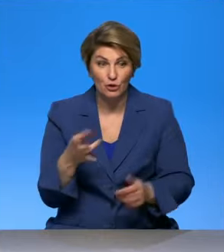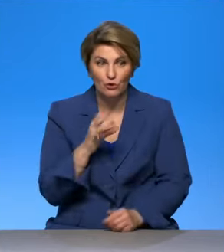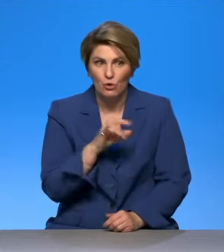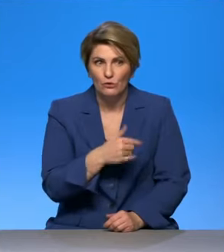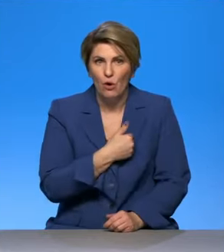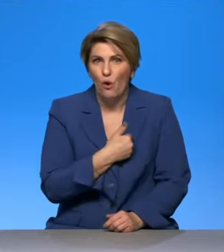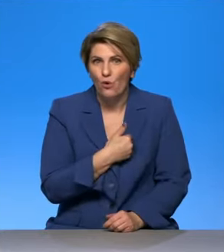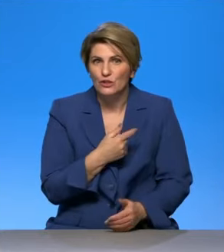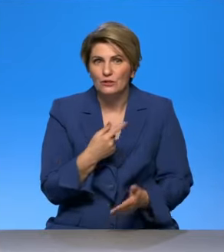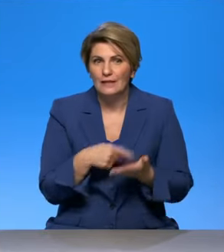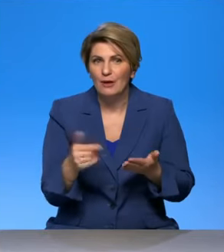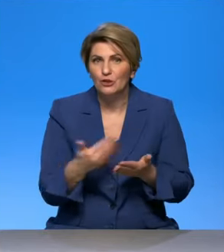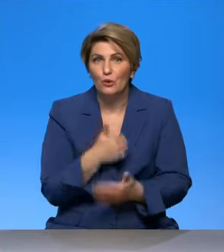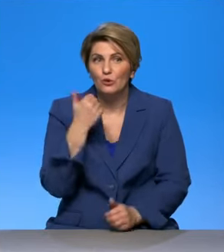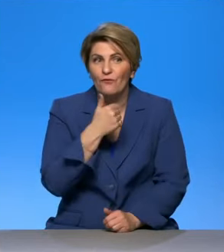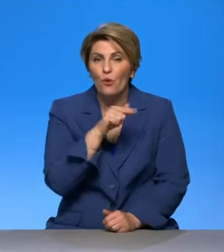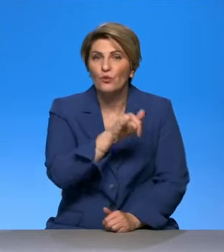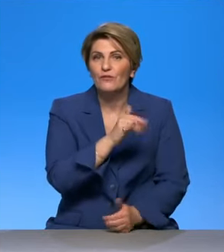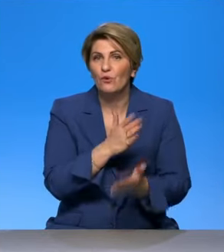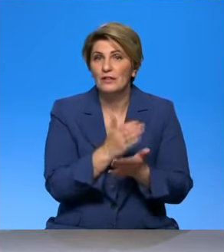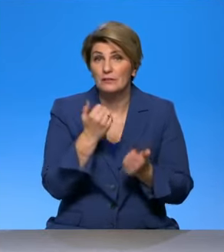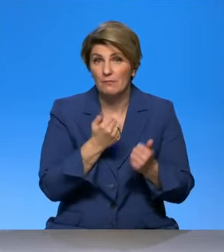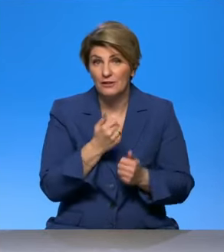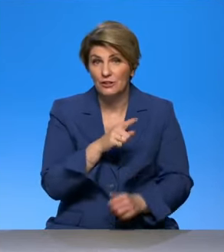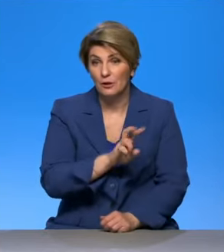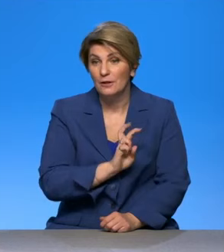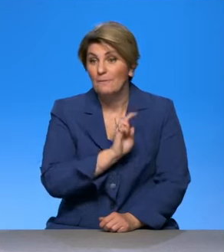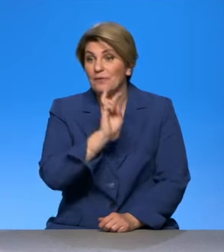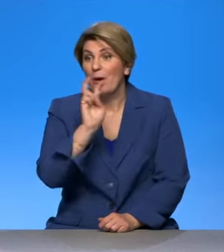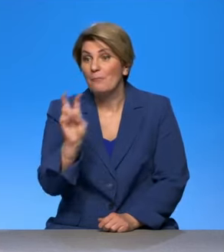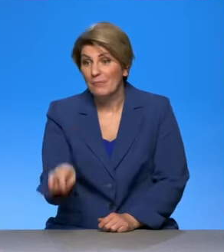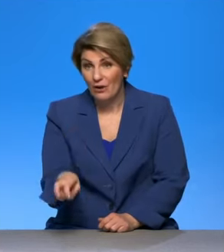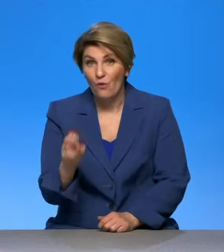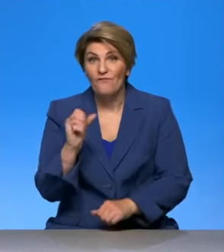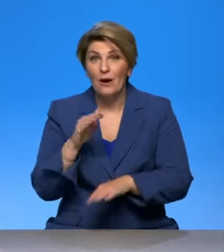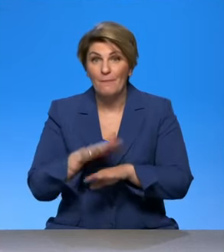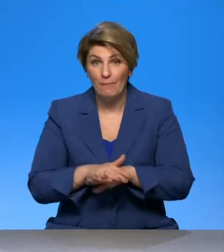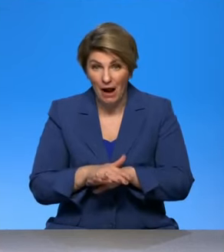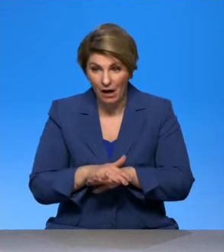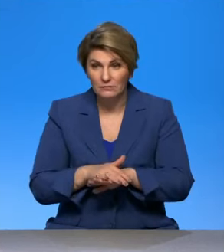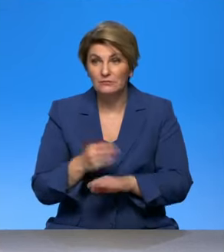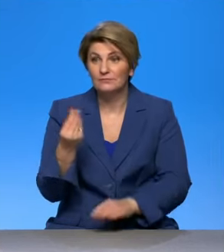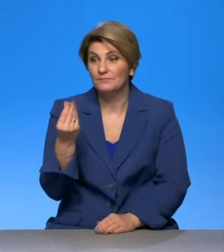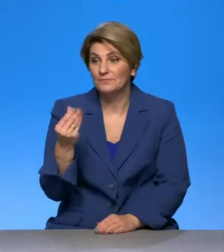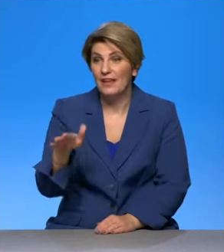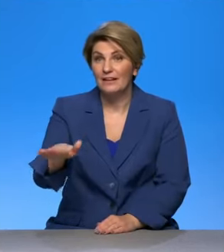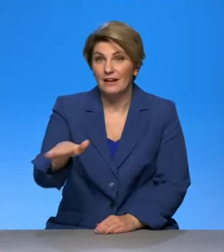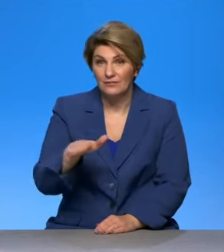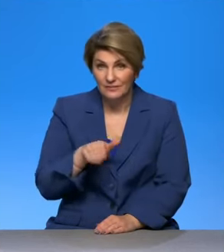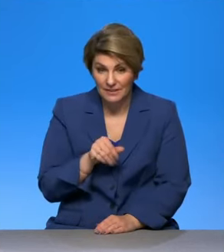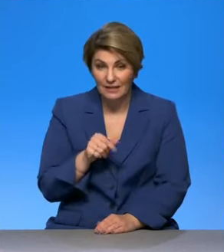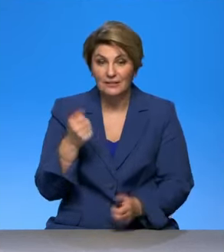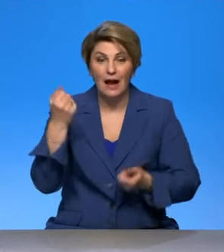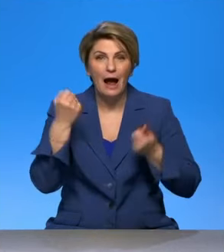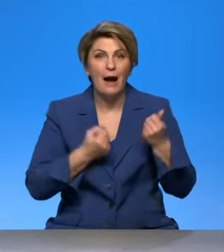есть машина. Он пошел в банк, взял кредит, а машину завтра разбил. И все. Все, все, это край. Он теперь